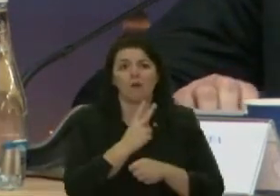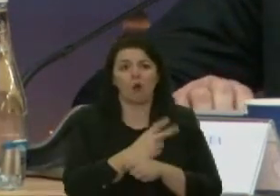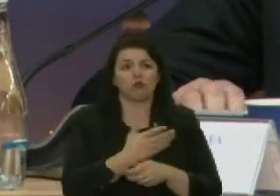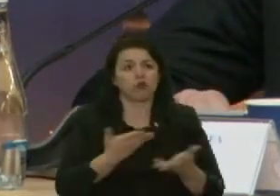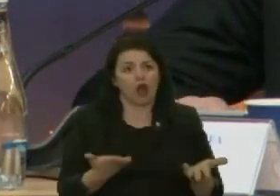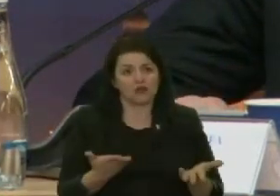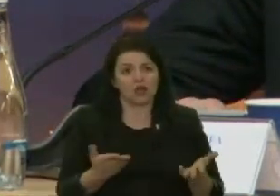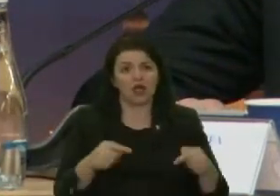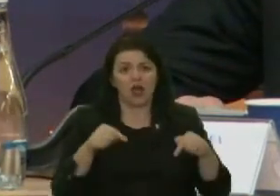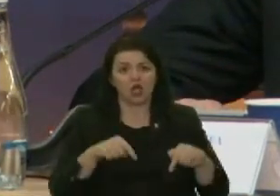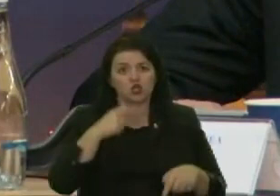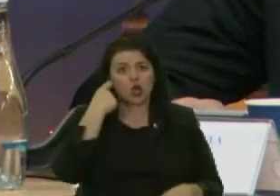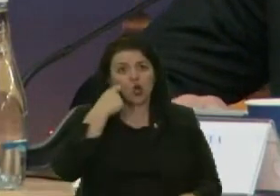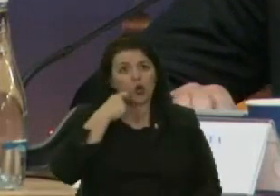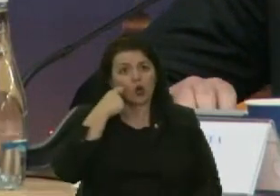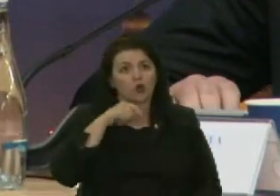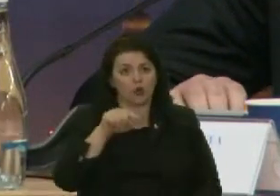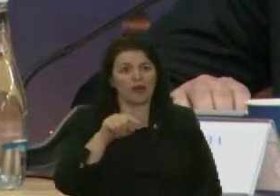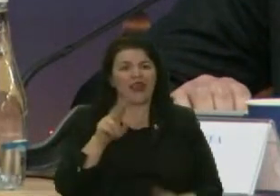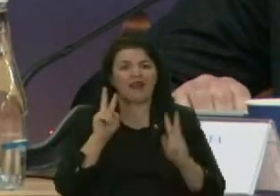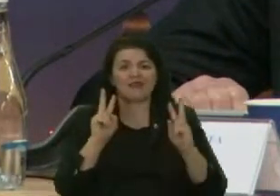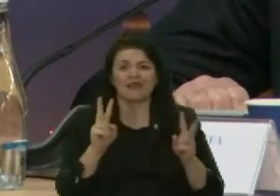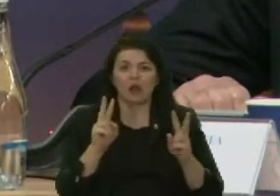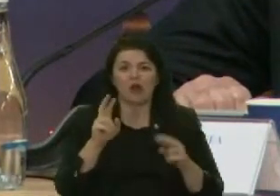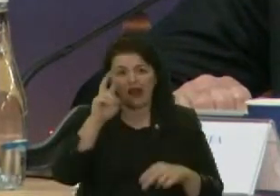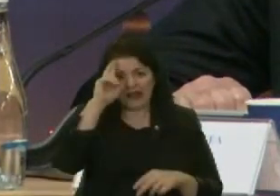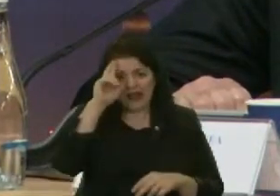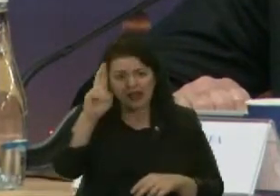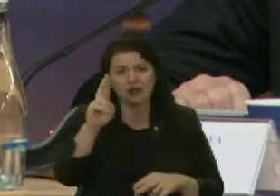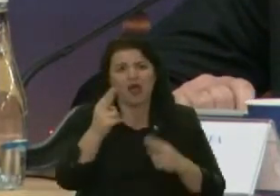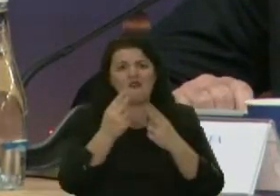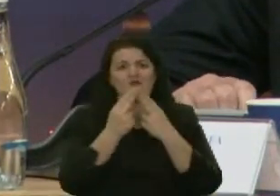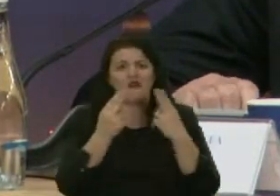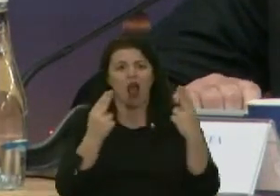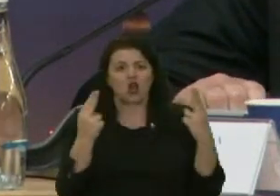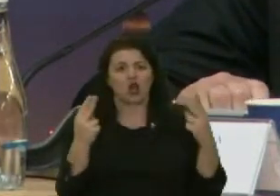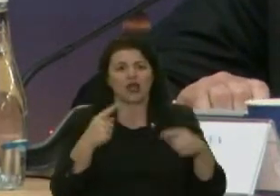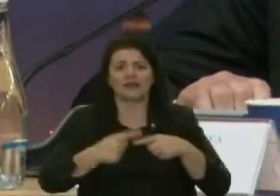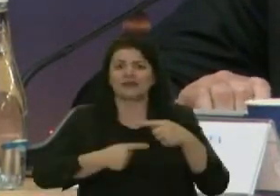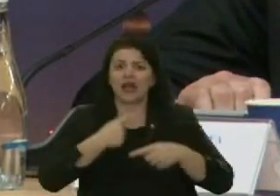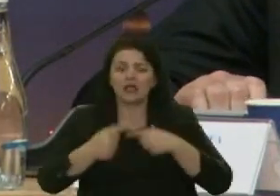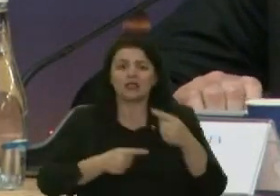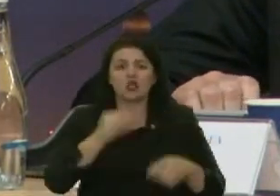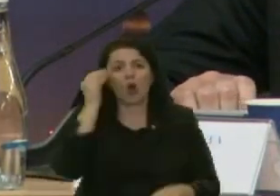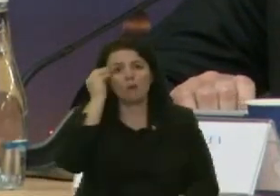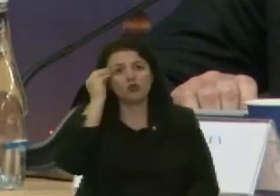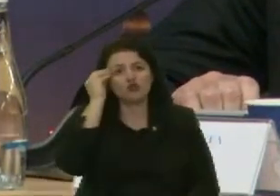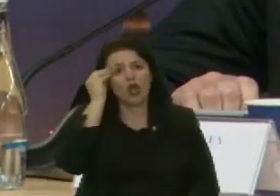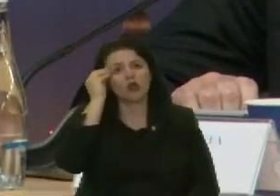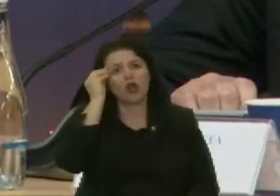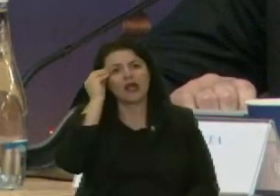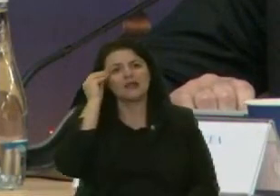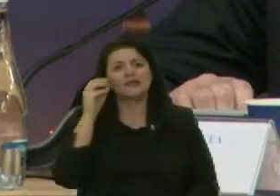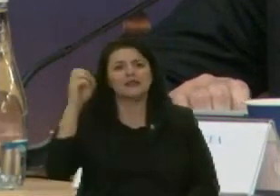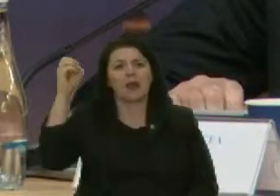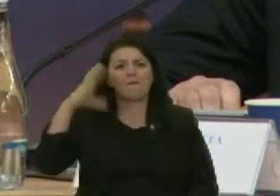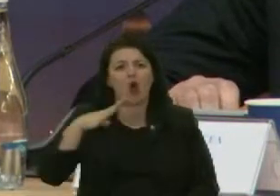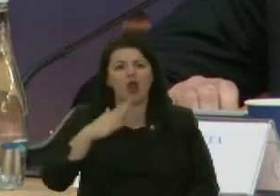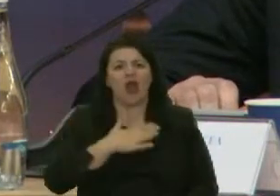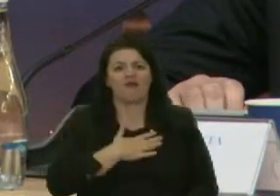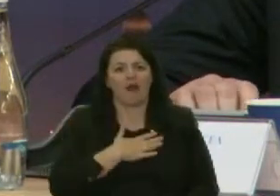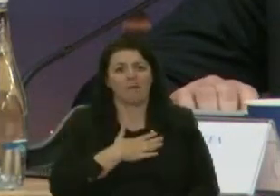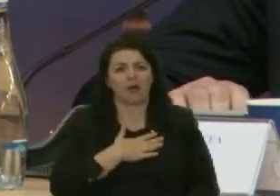cred că în acest oraș trebuie cu toții să ne respectăm valorile tradițiile obiceiurile simbolurile pe care le